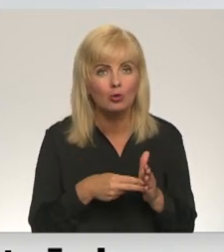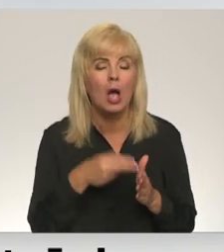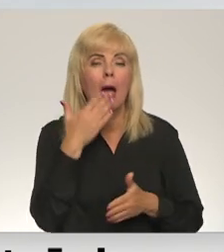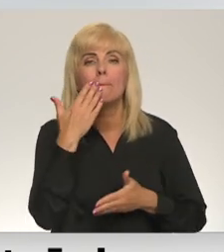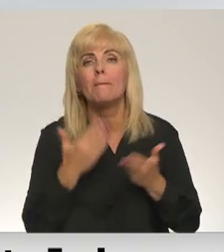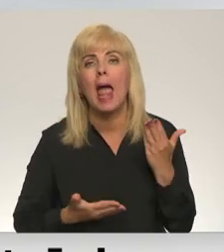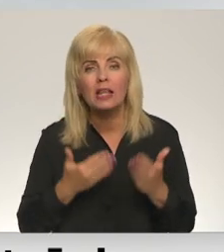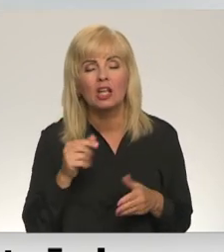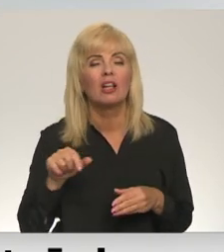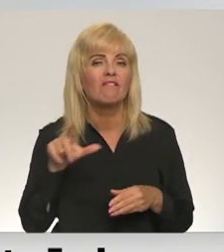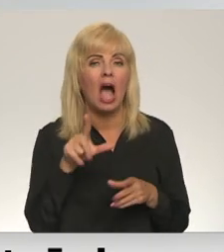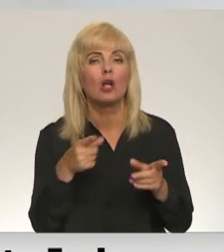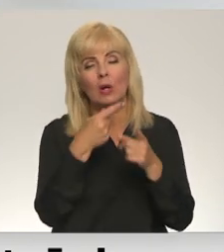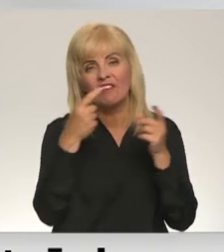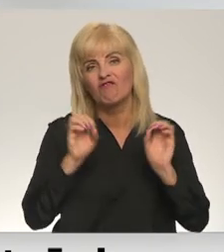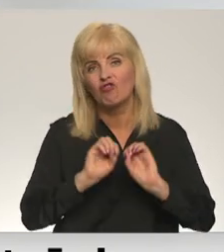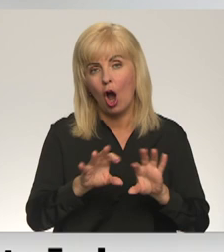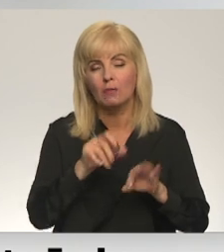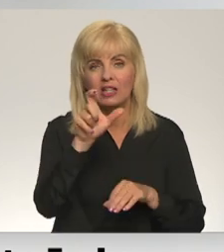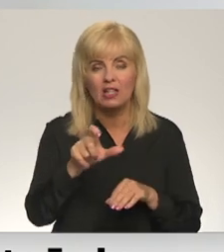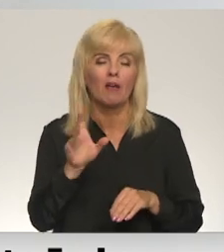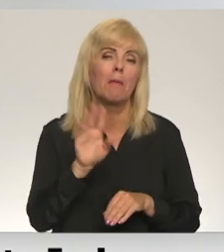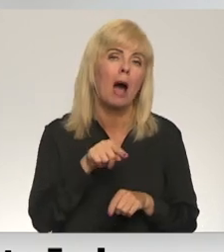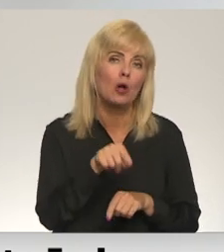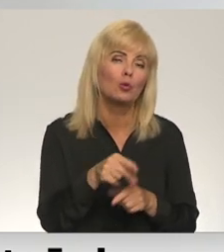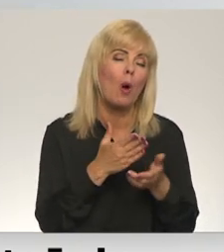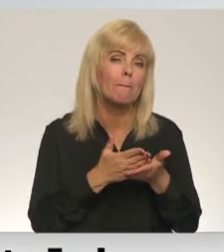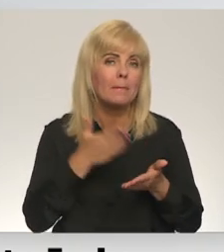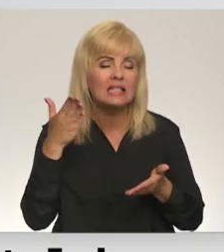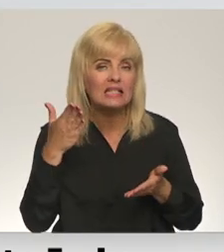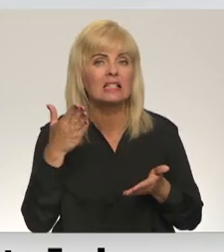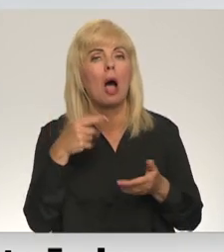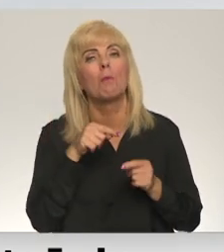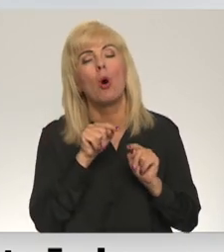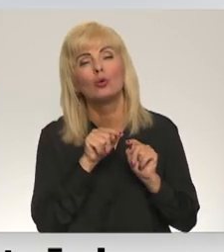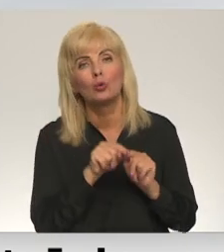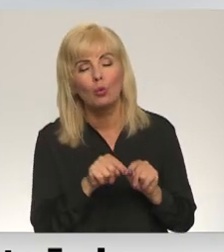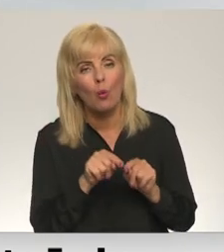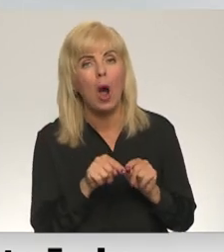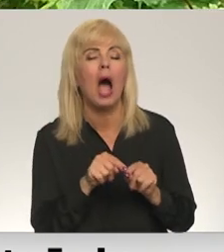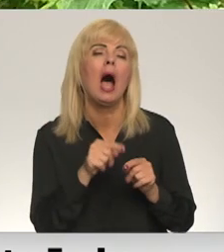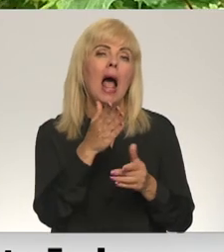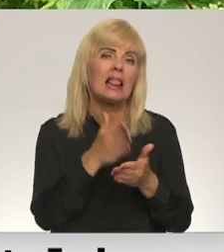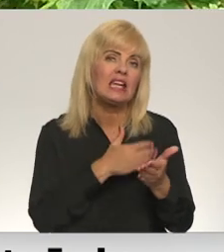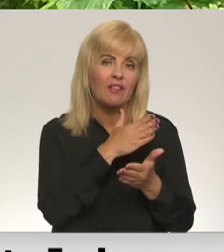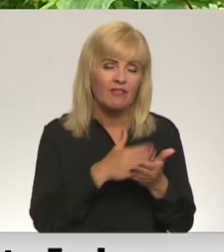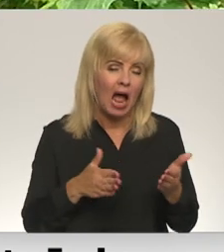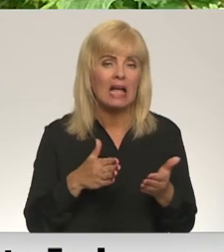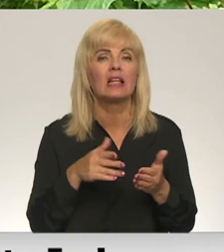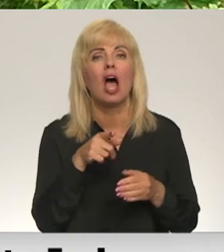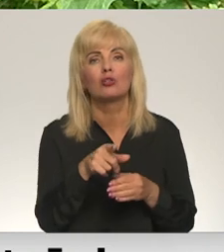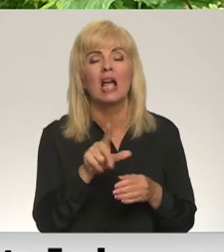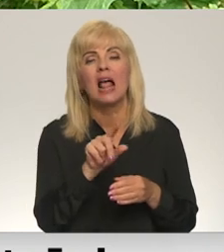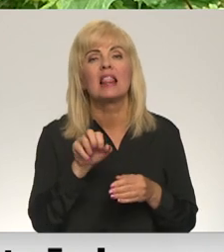mēģinam vairāk informēt cilvēkus, bīstamību, apkarošanu un iespējām kā apkarot. Par Sosnovska